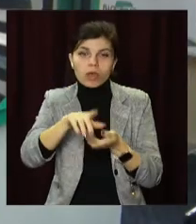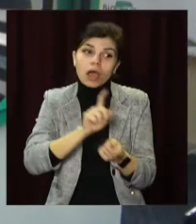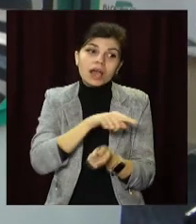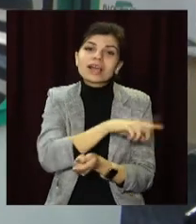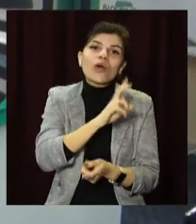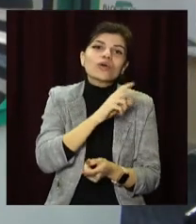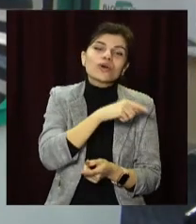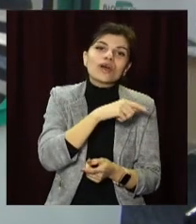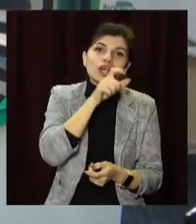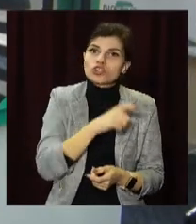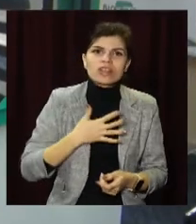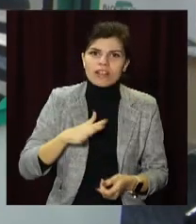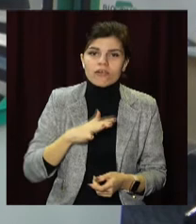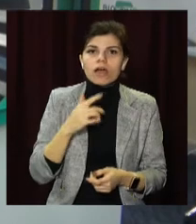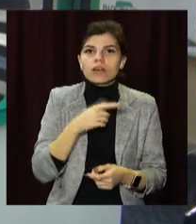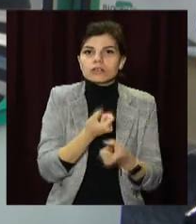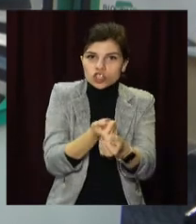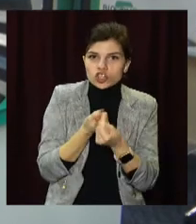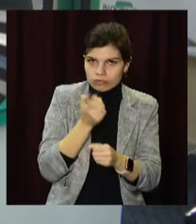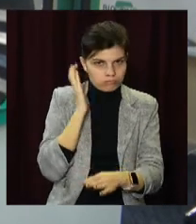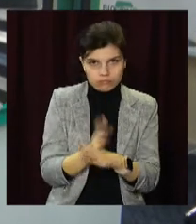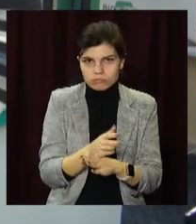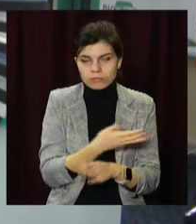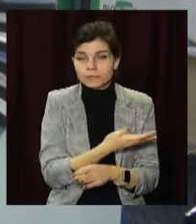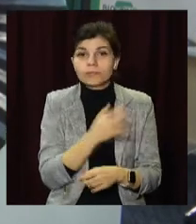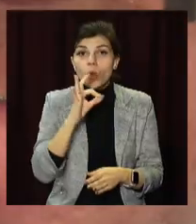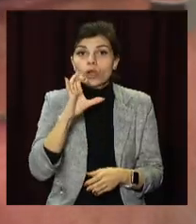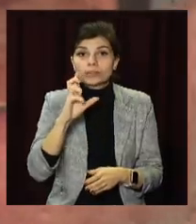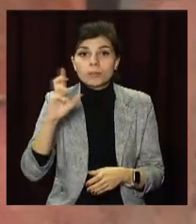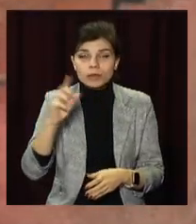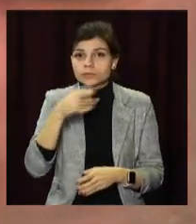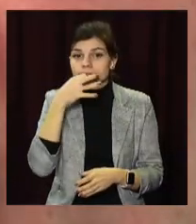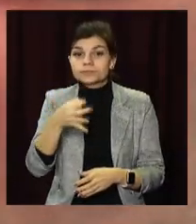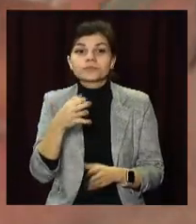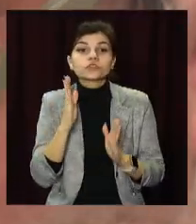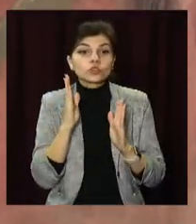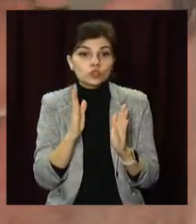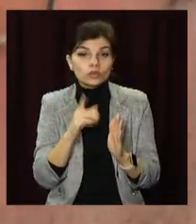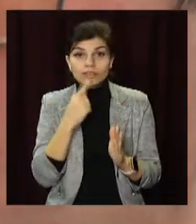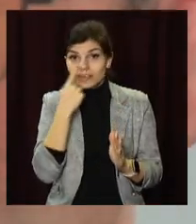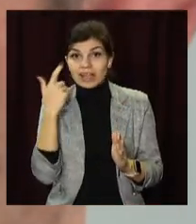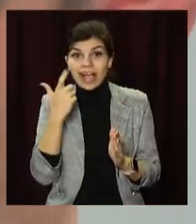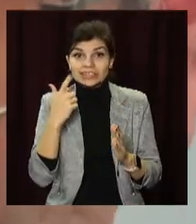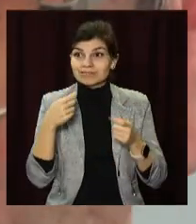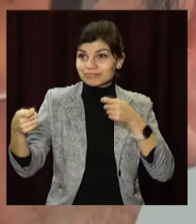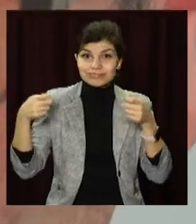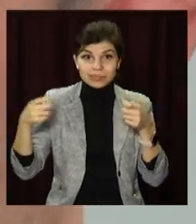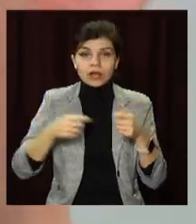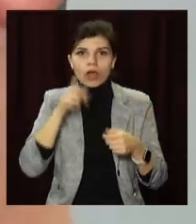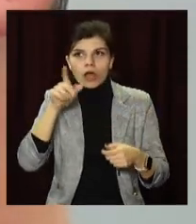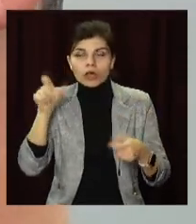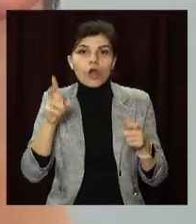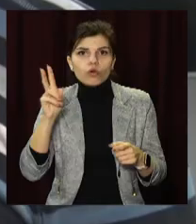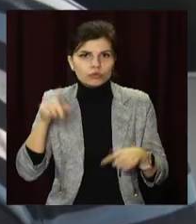каже голова громадської спілки ОСББ Павло Хобот, тільки-но запрацював ринок газу, деякі ображені постачальники ставили